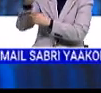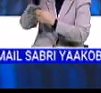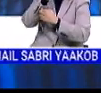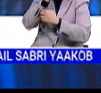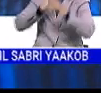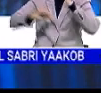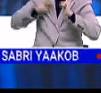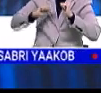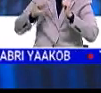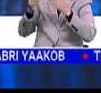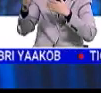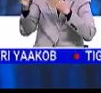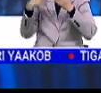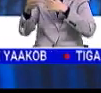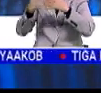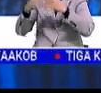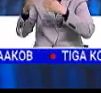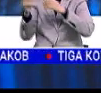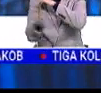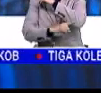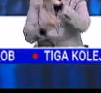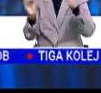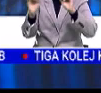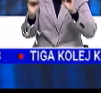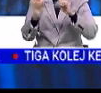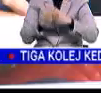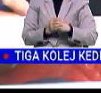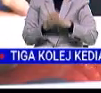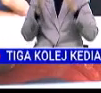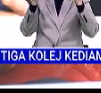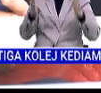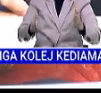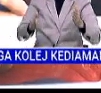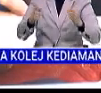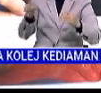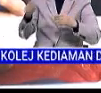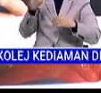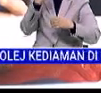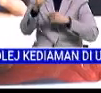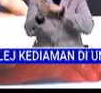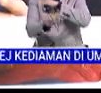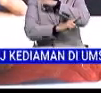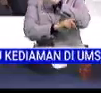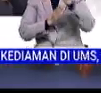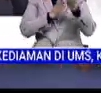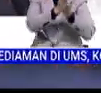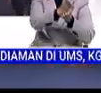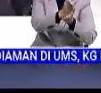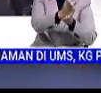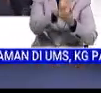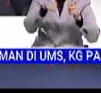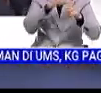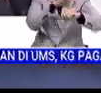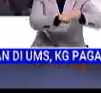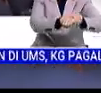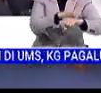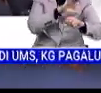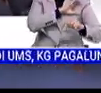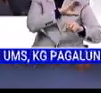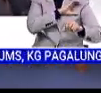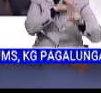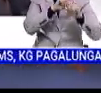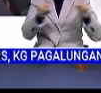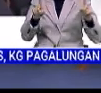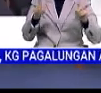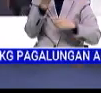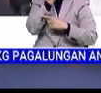terkenal tidak dikenakan tindakan. Jelas beliau, orang awam dikenakan kompaun secara terus ketika ditahan anggota polis